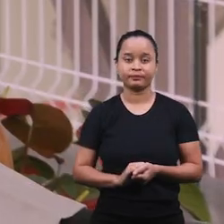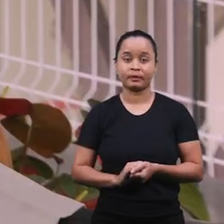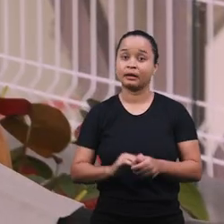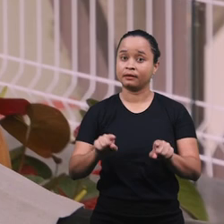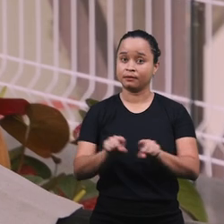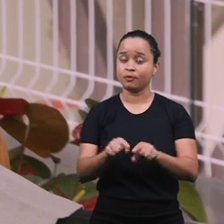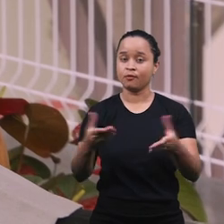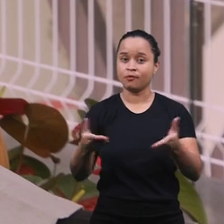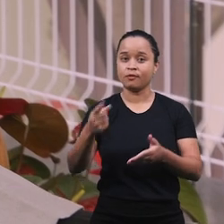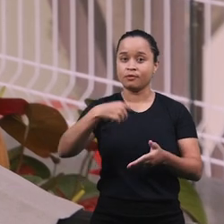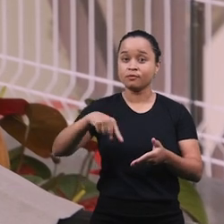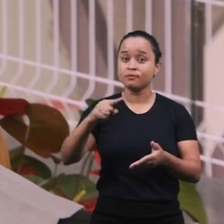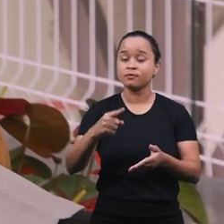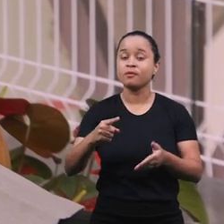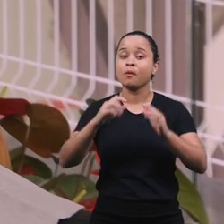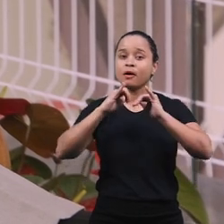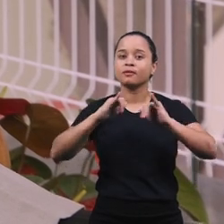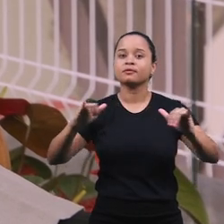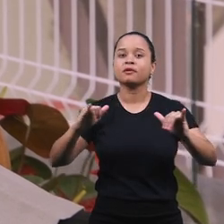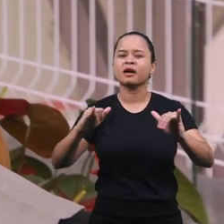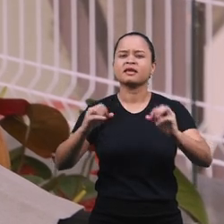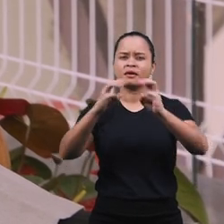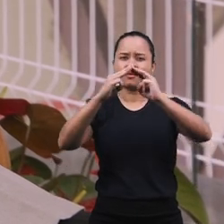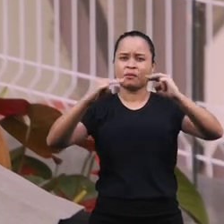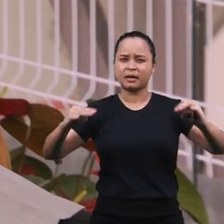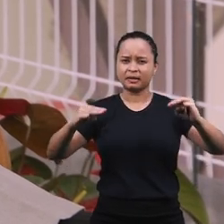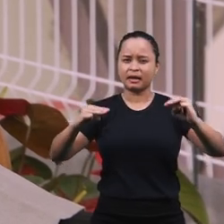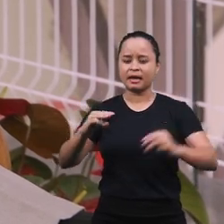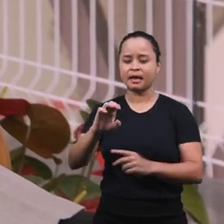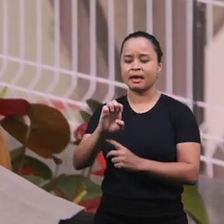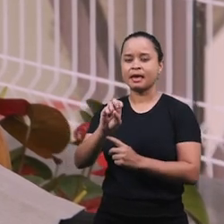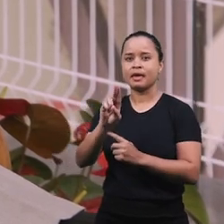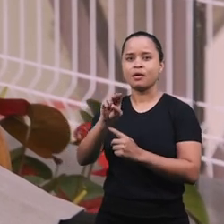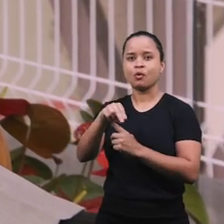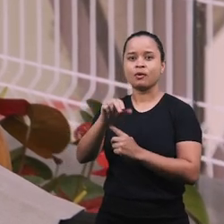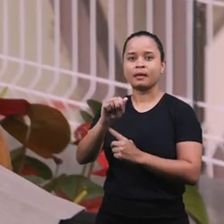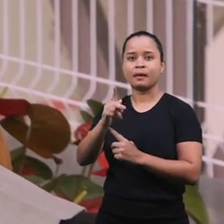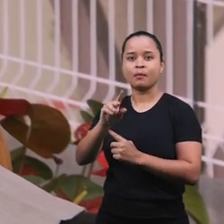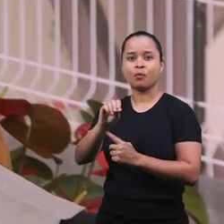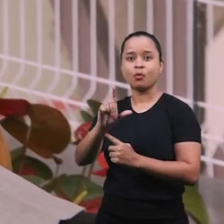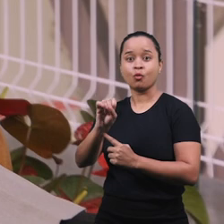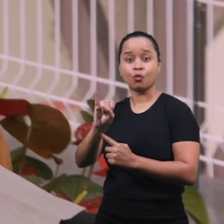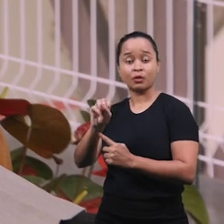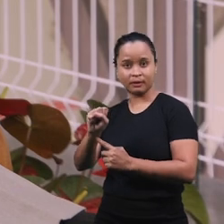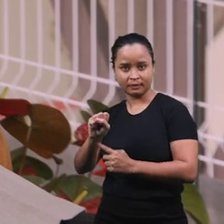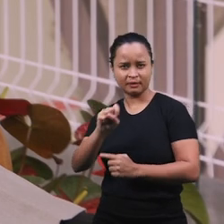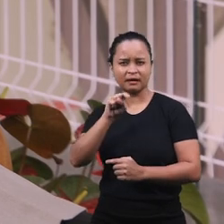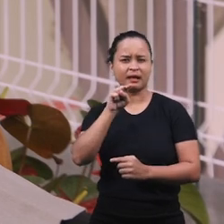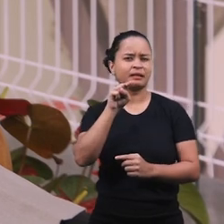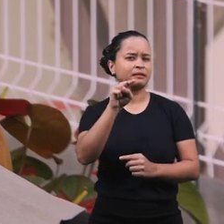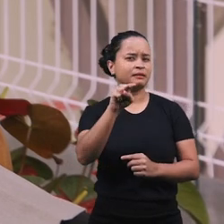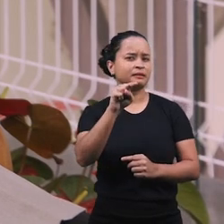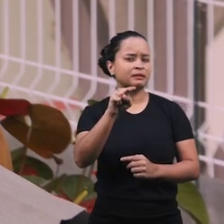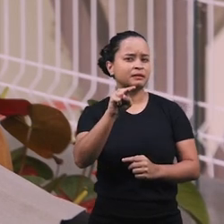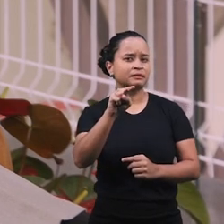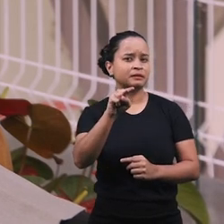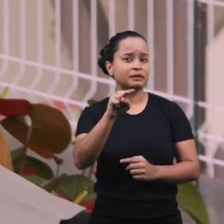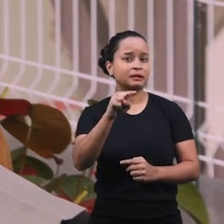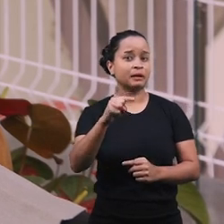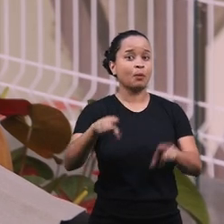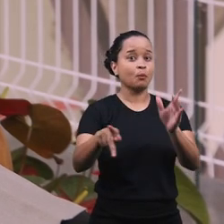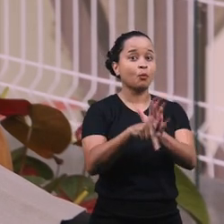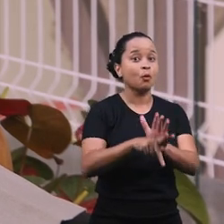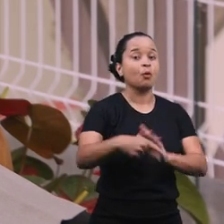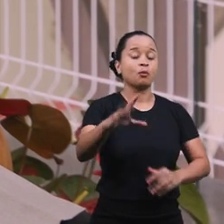la Bahia. Le Manaïm de Napolis est dans une région urbaine acquise dans